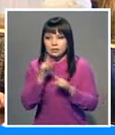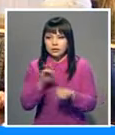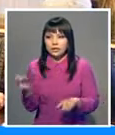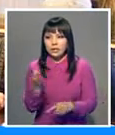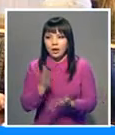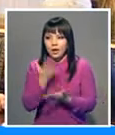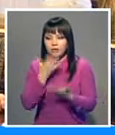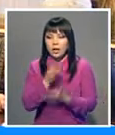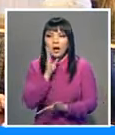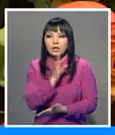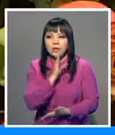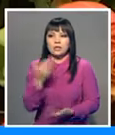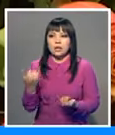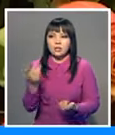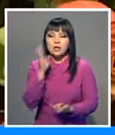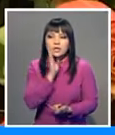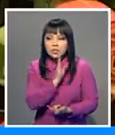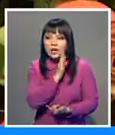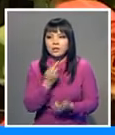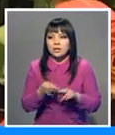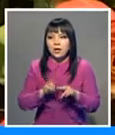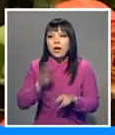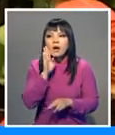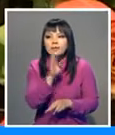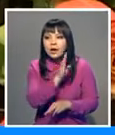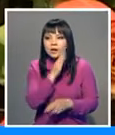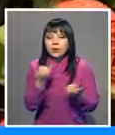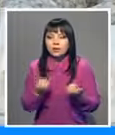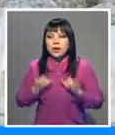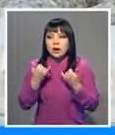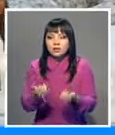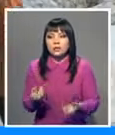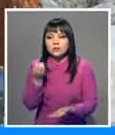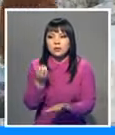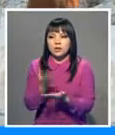ерекшеленеді. Ең бастысы әйел ана. Ендеше әйелдер күні барша адамзат